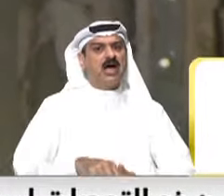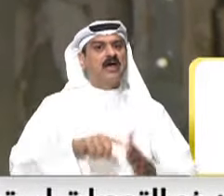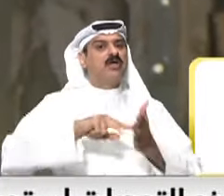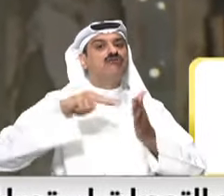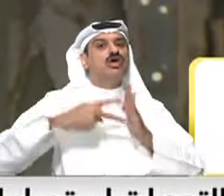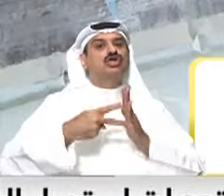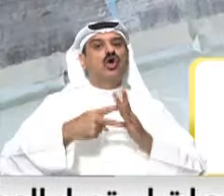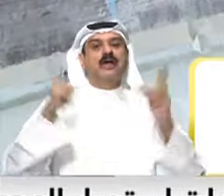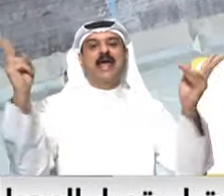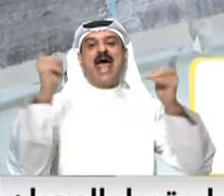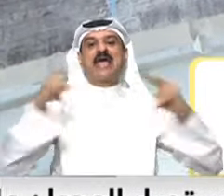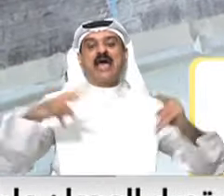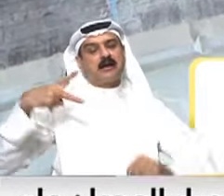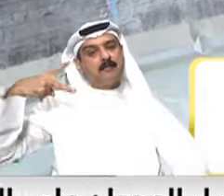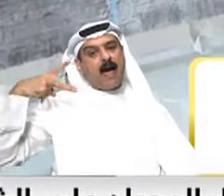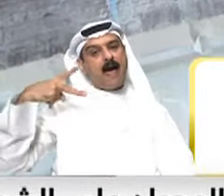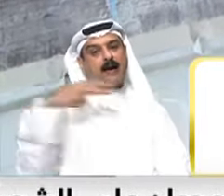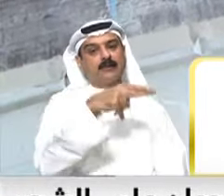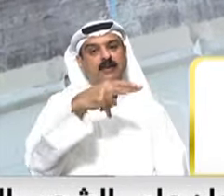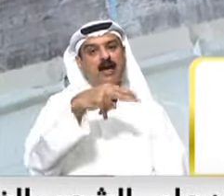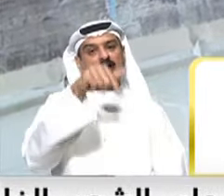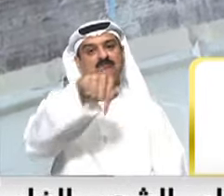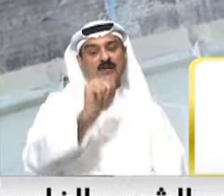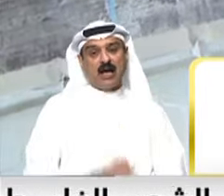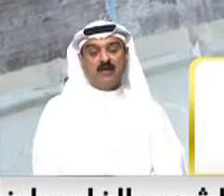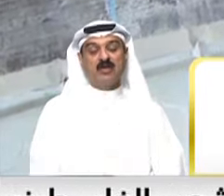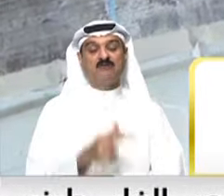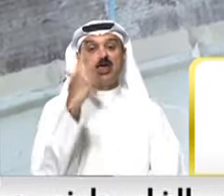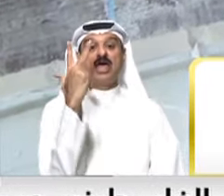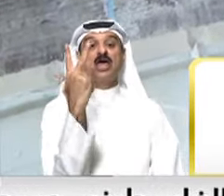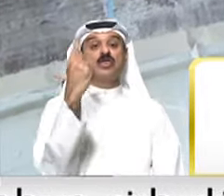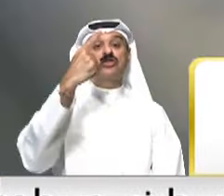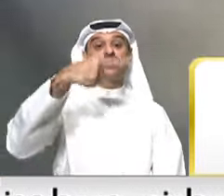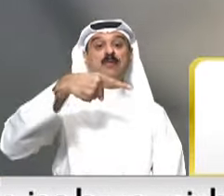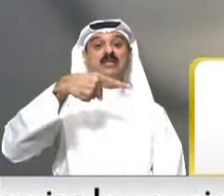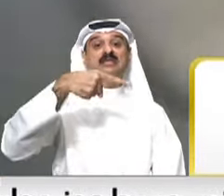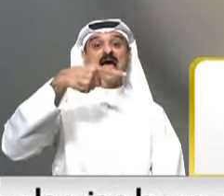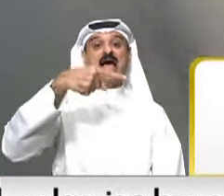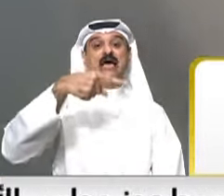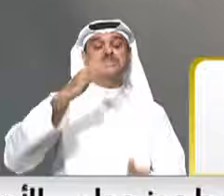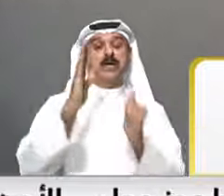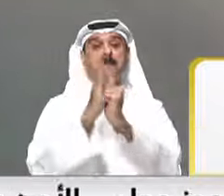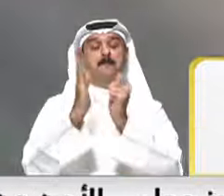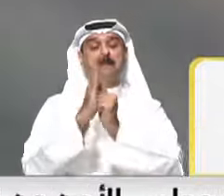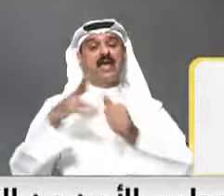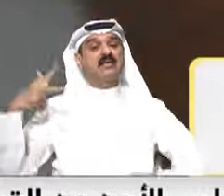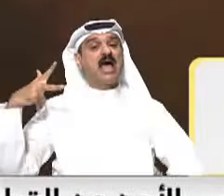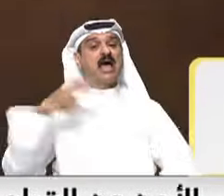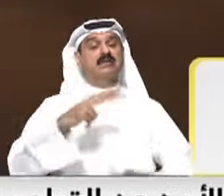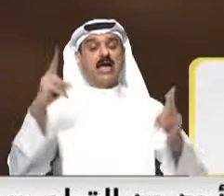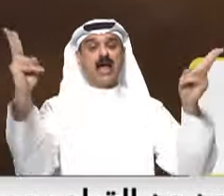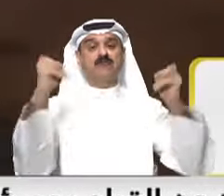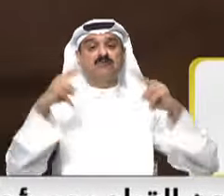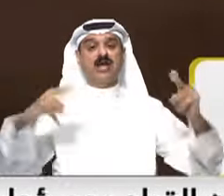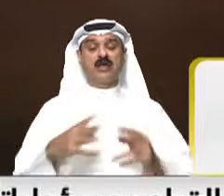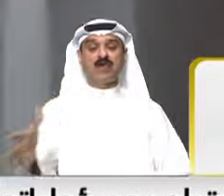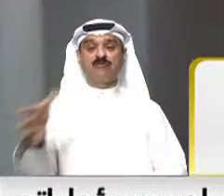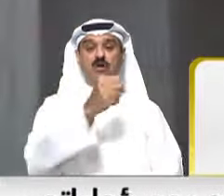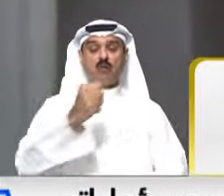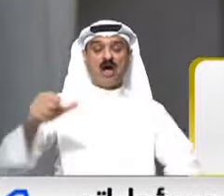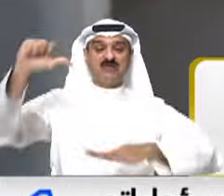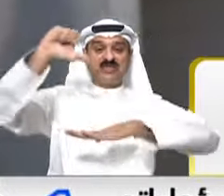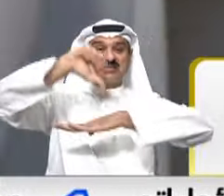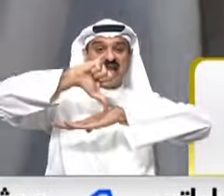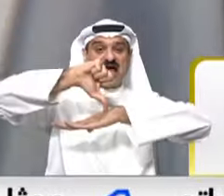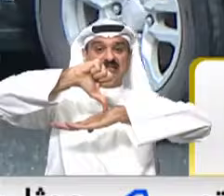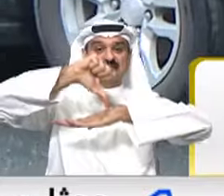بقطع التيار الكهربائي عن 18 عقارا مخالفا في المناطق السكنية بمحافظة العاصمة،